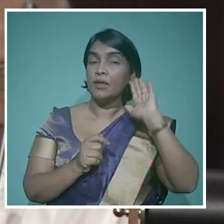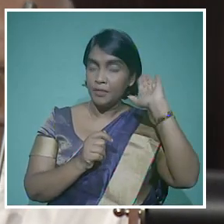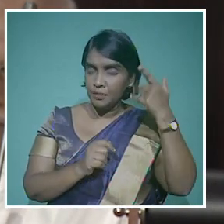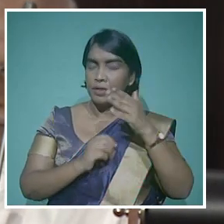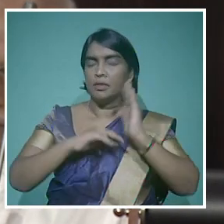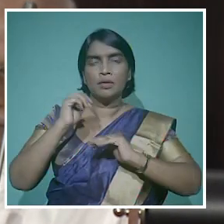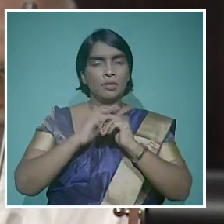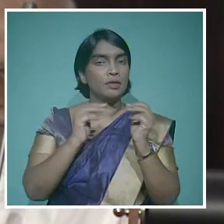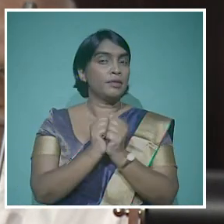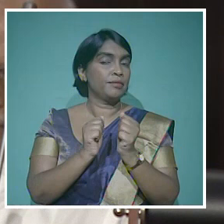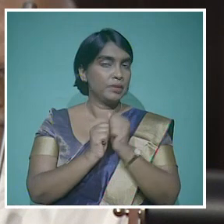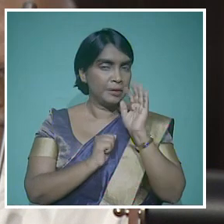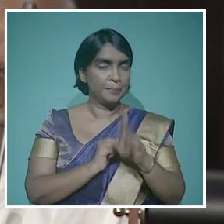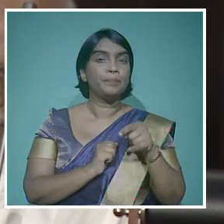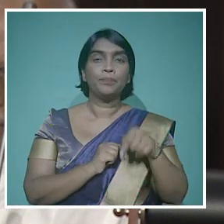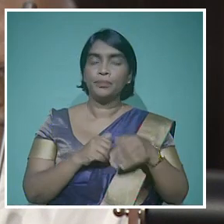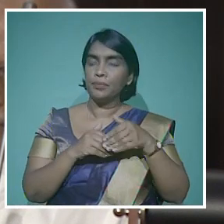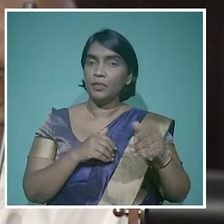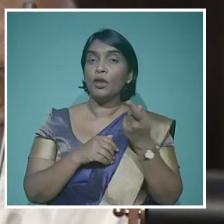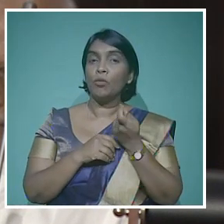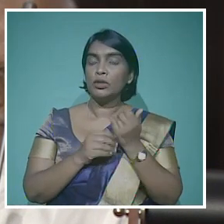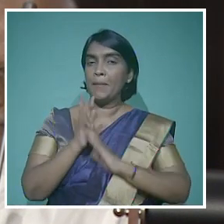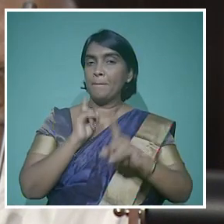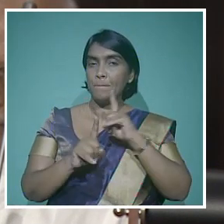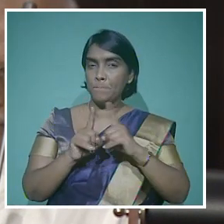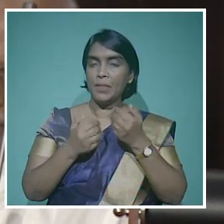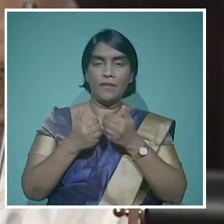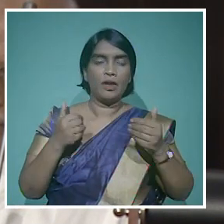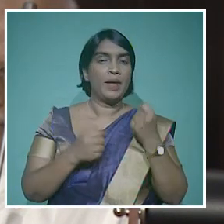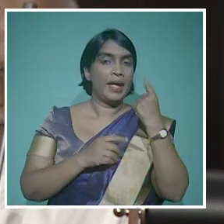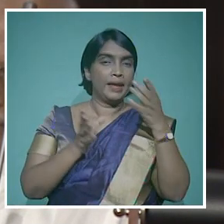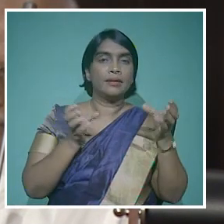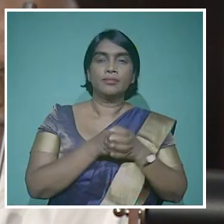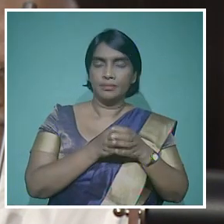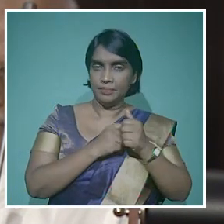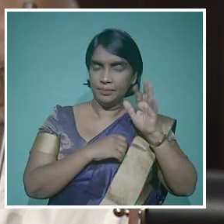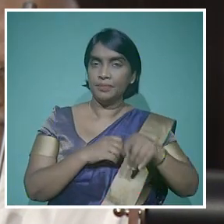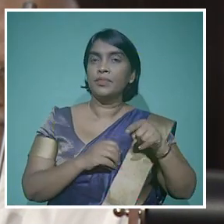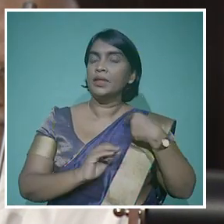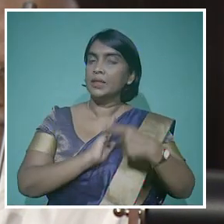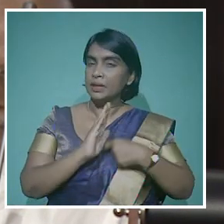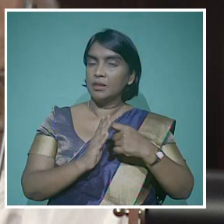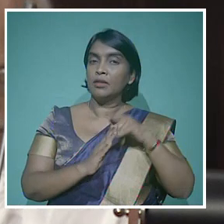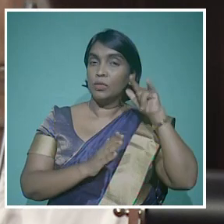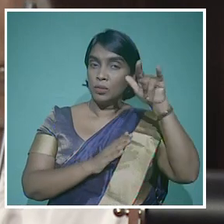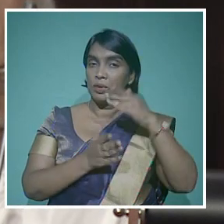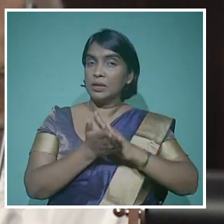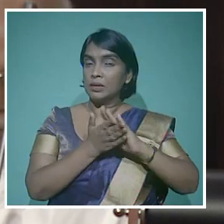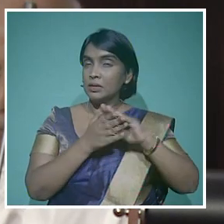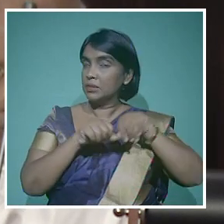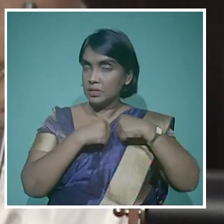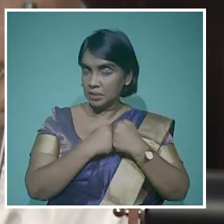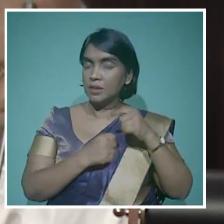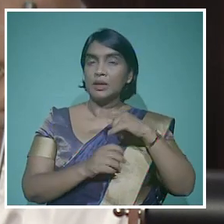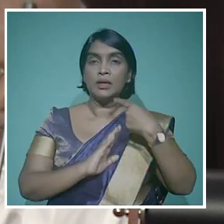සුවිශේෂී කාර්යභාරය සඳහා මේ වන විට මුදල් අමාත්‍යාංශය වෙනම ඒකකයක් පිහිටා ඇත. ශ්‍රී ලංකා ගුවන් සේවා සමාගම,